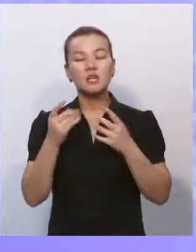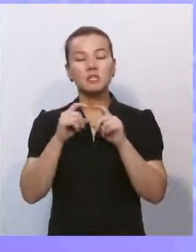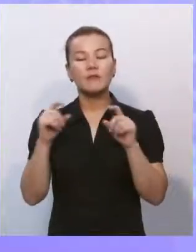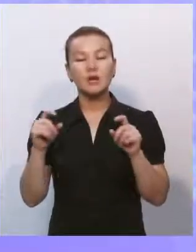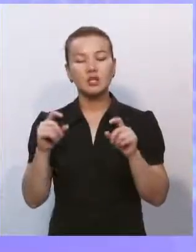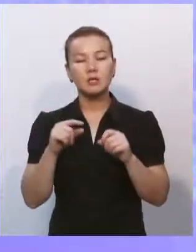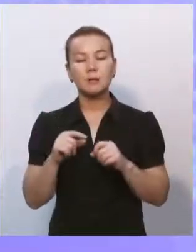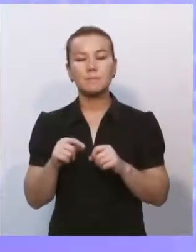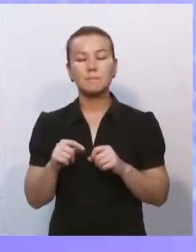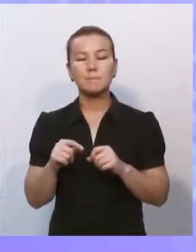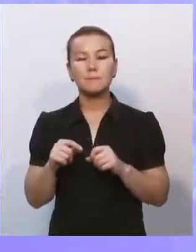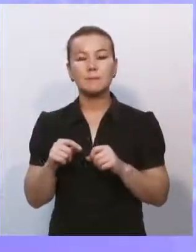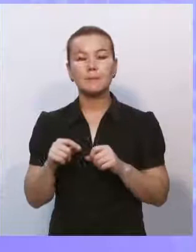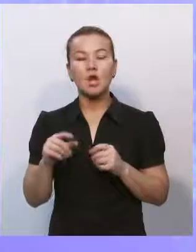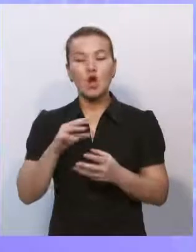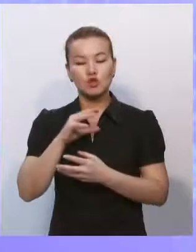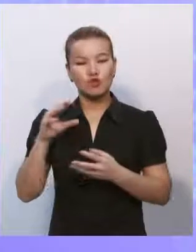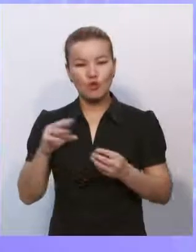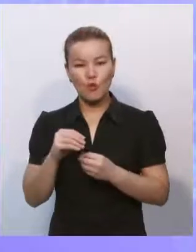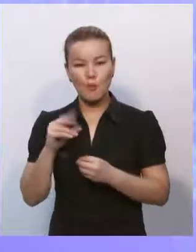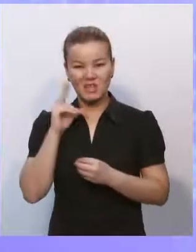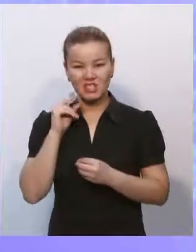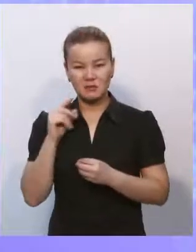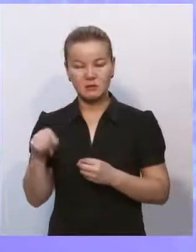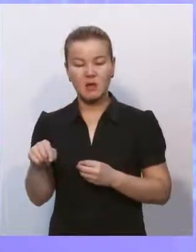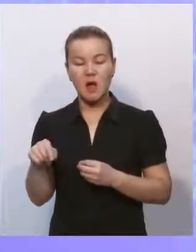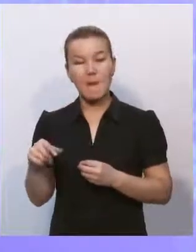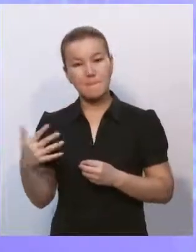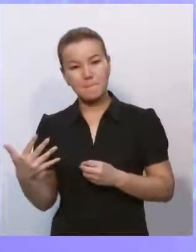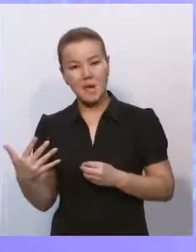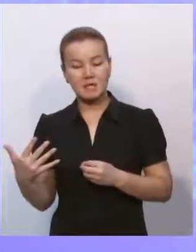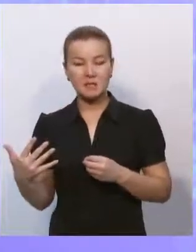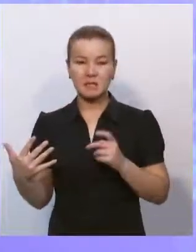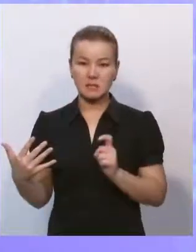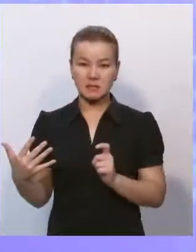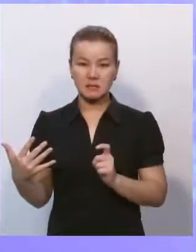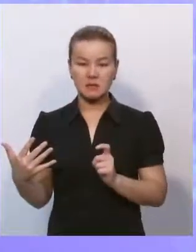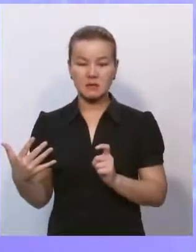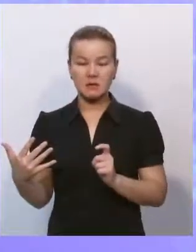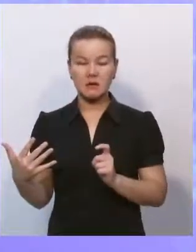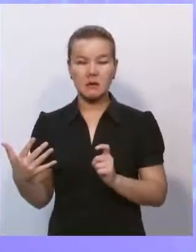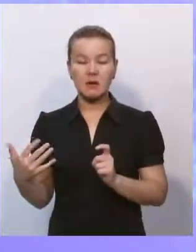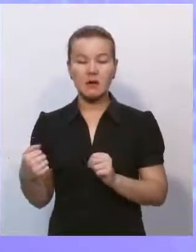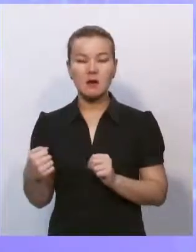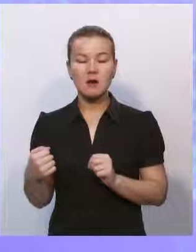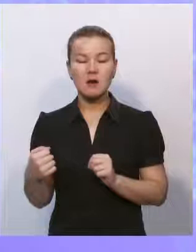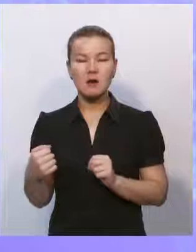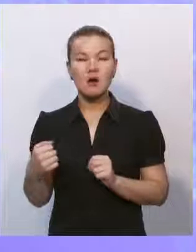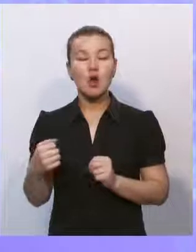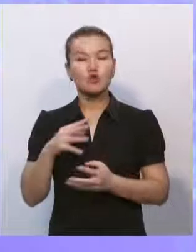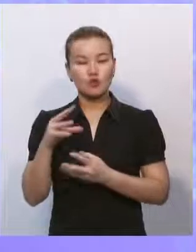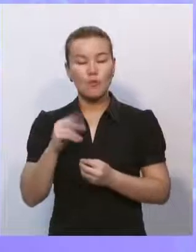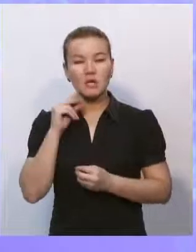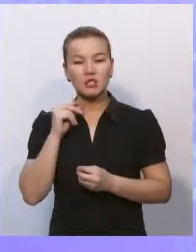выражение сумма чисел 5 и x сумма